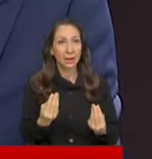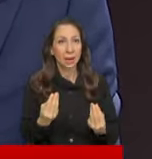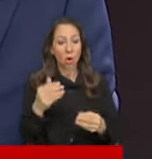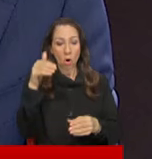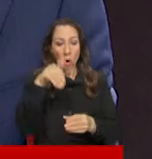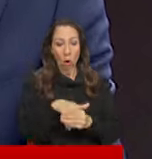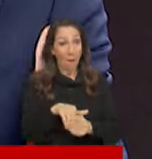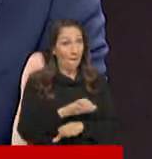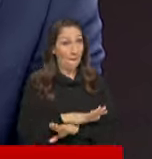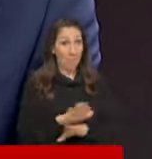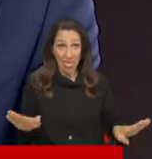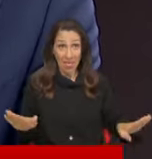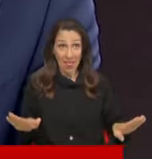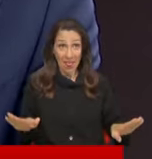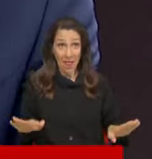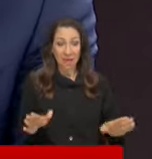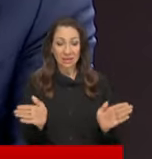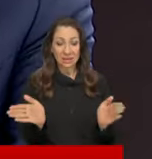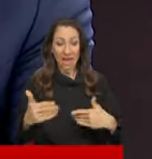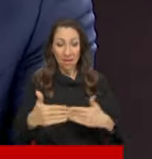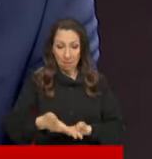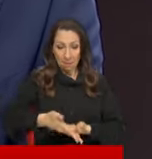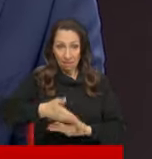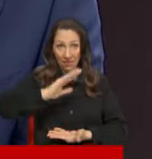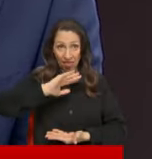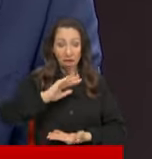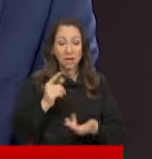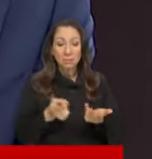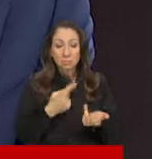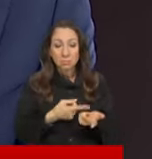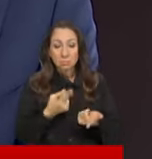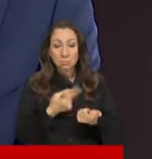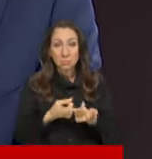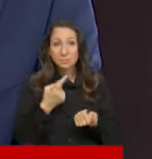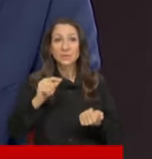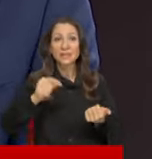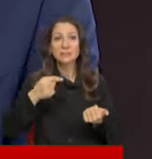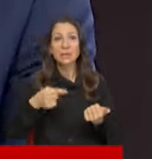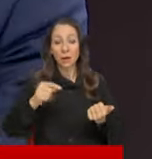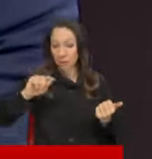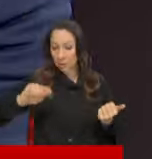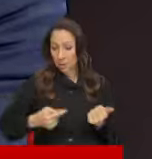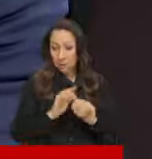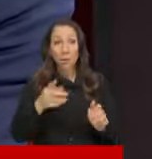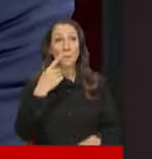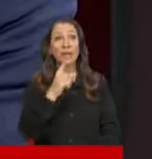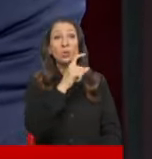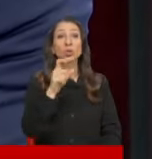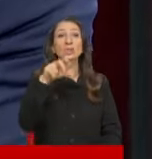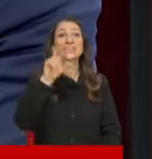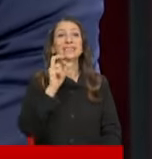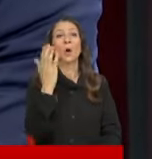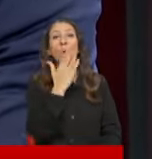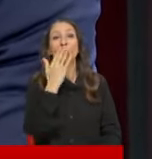Oylar kullanıldı sandıklar açıldı Oylar sayılmaya başlandı ıslak imzalı tutanak tutuldu 1980